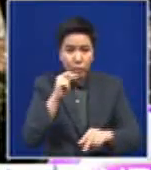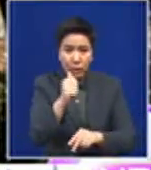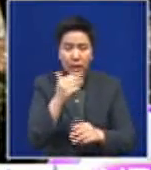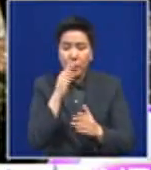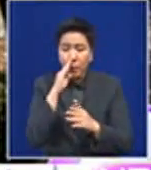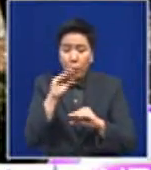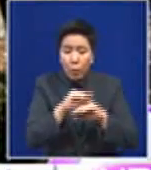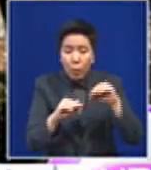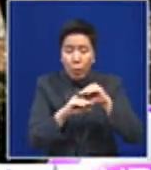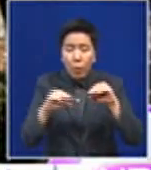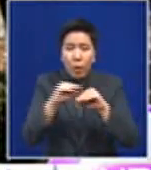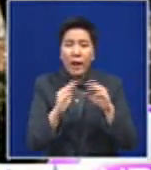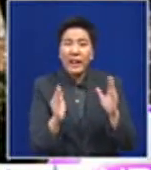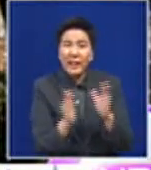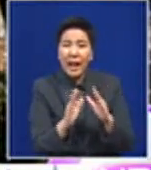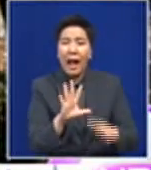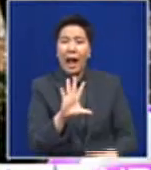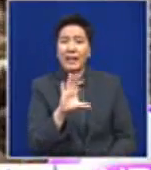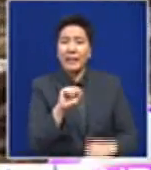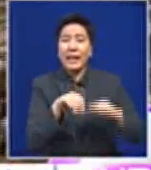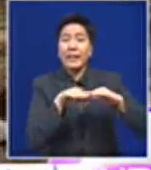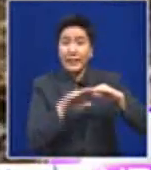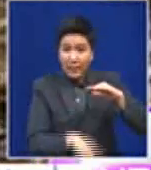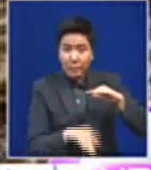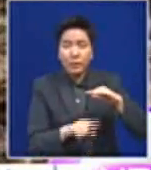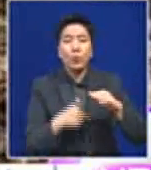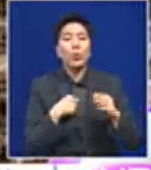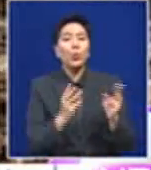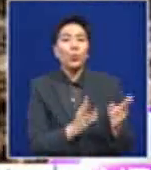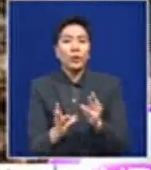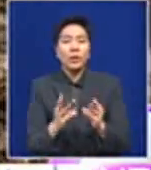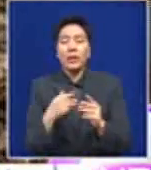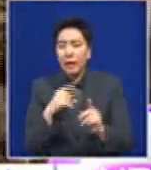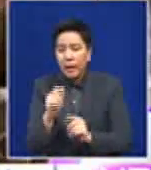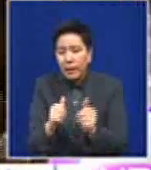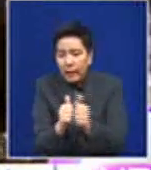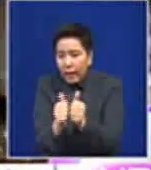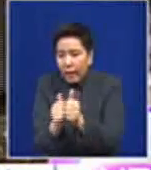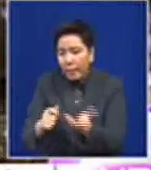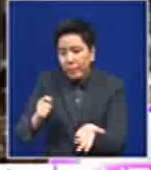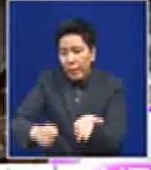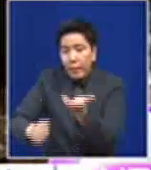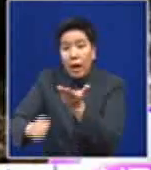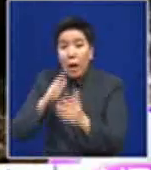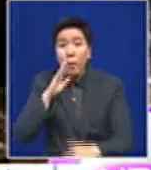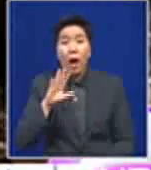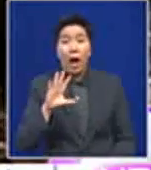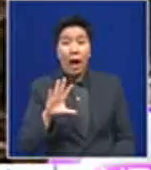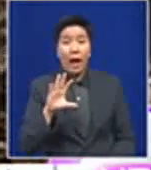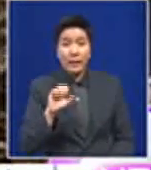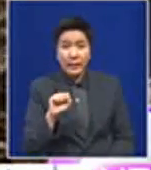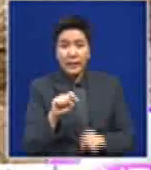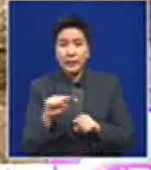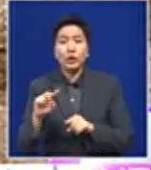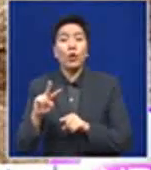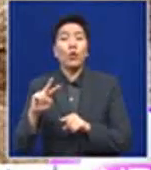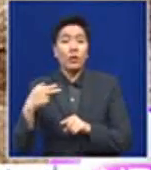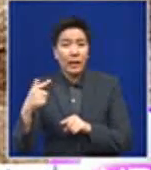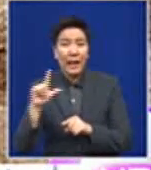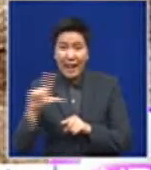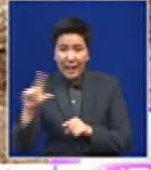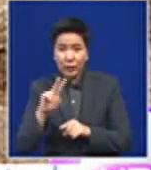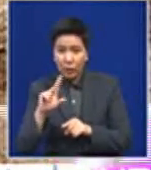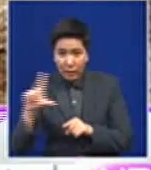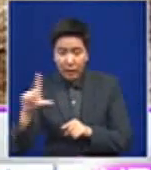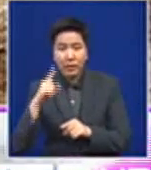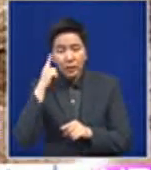งบประมาณการจัดซื้อจัดจ้างต่ำกว่า 500,000 บาทจะใช้วิธีการตกลงราคาหากเกิน 500,000 บาทแต่ไม่เกิน2ล้านบาทจะใช้วิธี